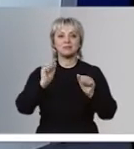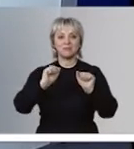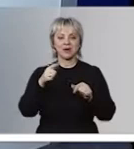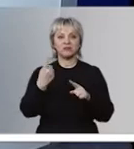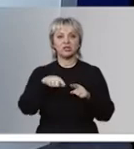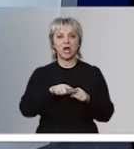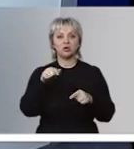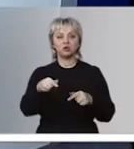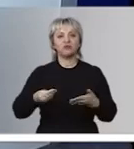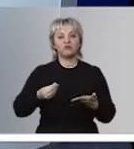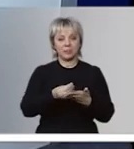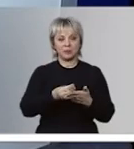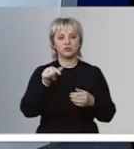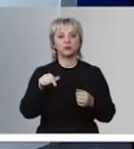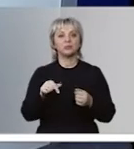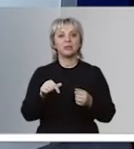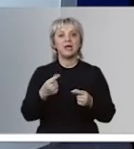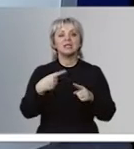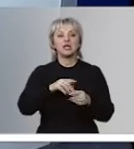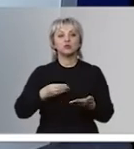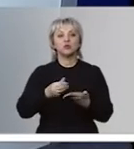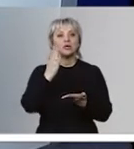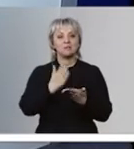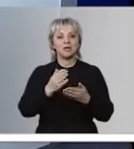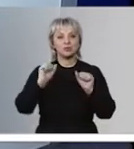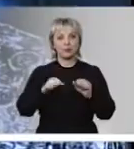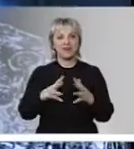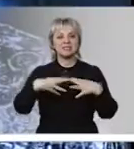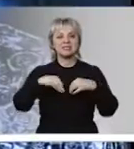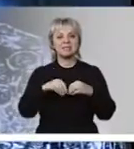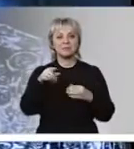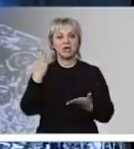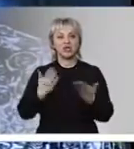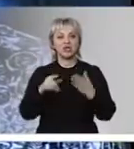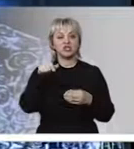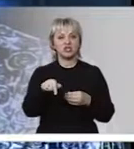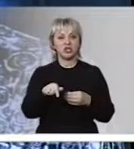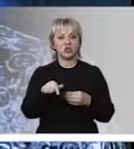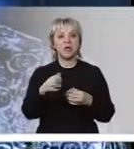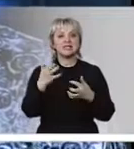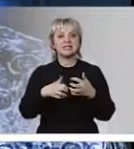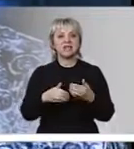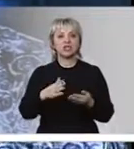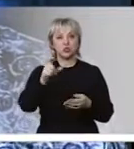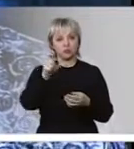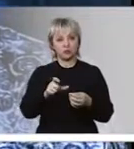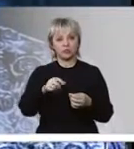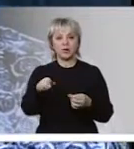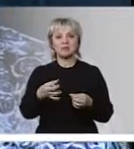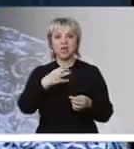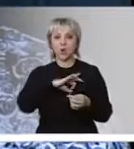право на эту выплату? На эту выплату имеет право семья, если ее среднедушевой